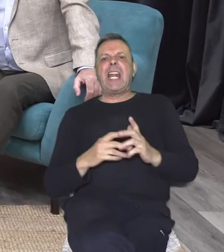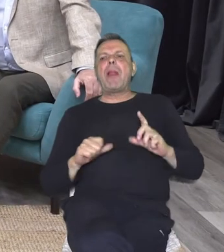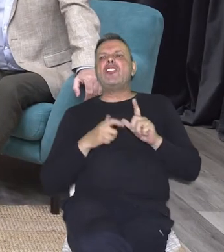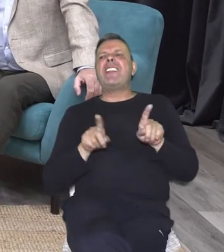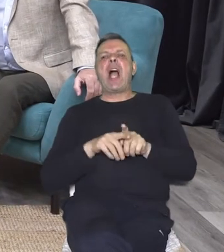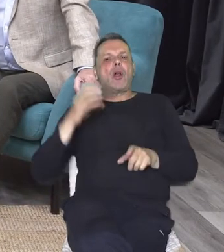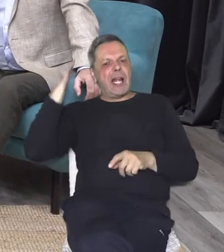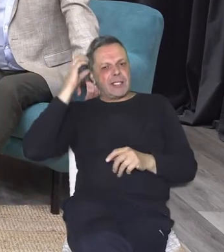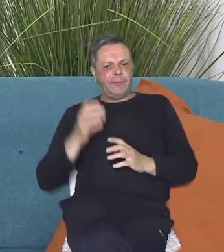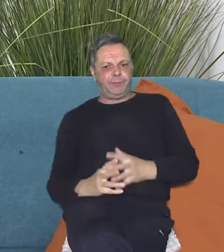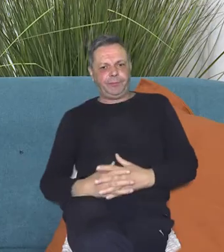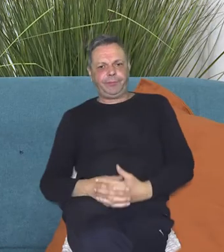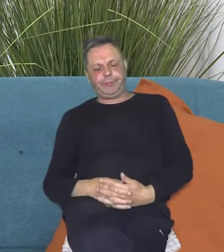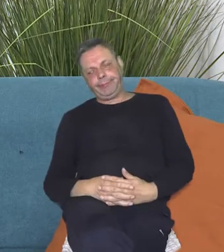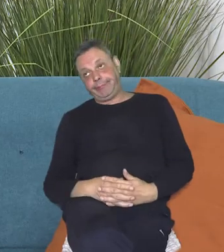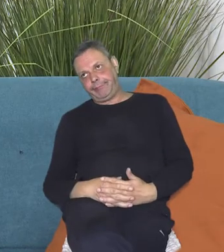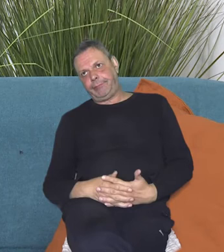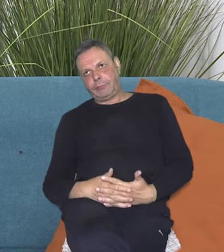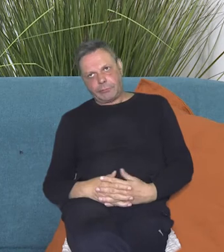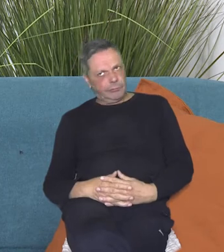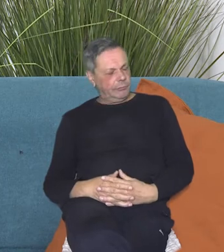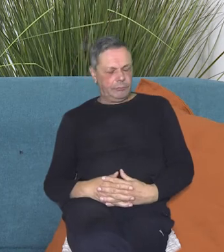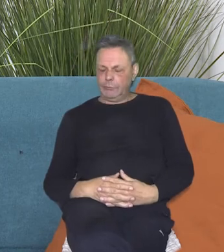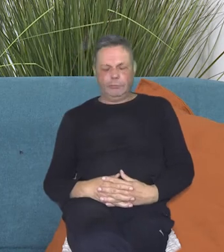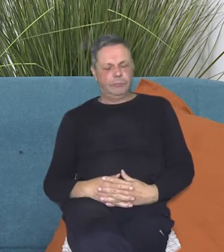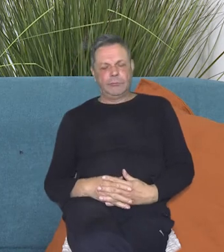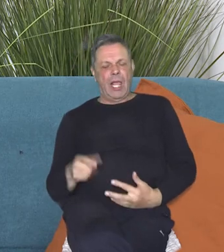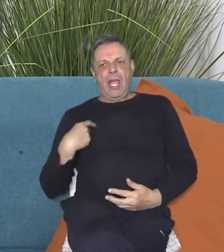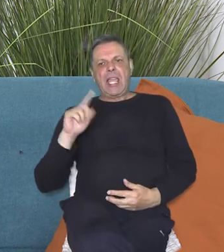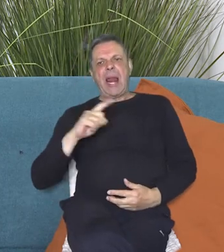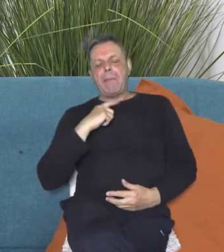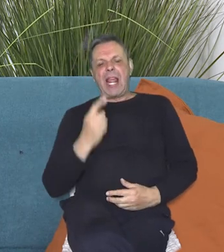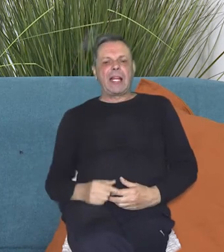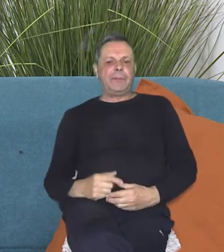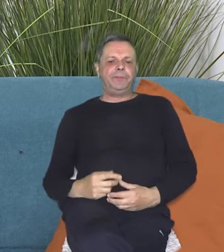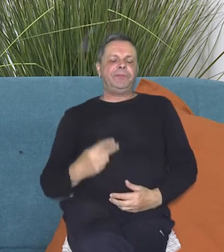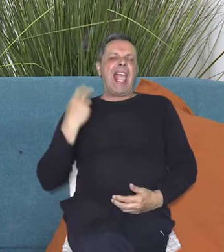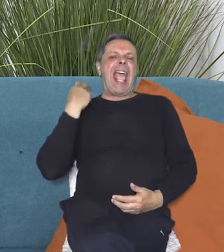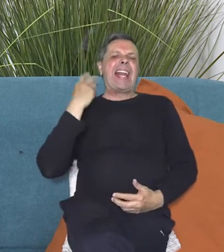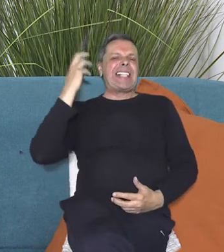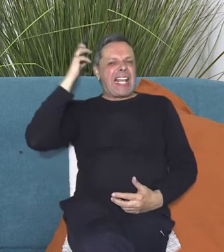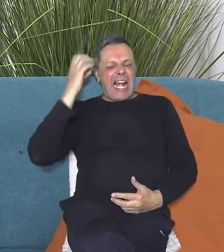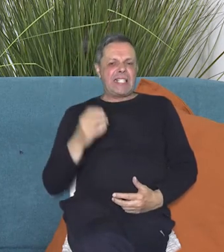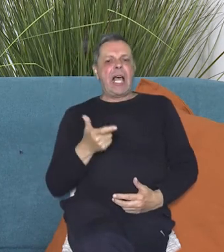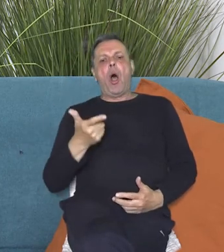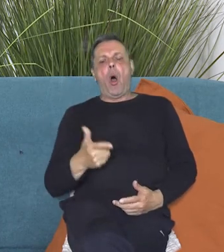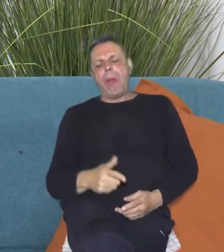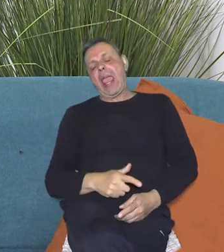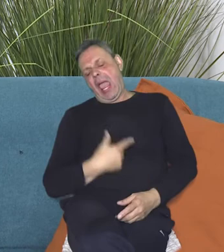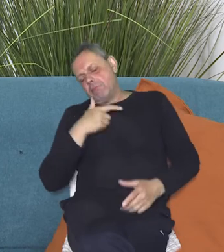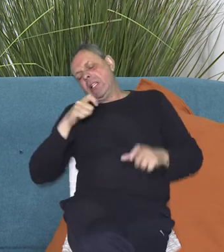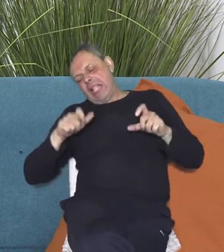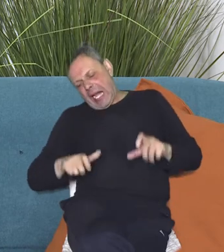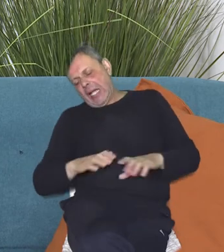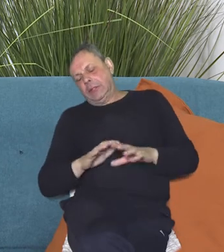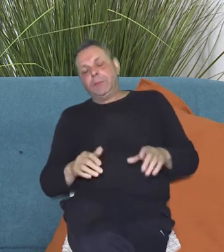Treba li živjeti kao kraljica? Treba li živjeti kao engleska kraljica? Pa ne bih rekla. Ja mislim da je engleska kraljica, doduše, ona je veoma